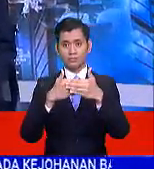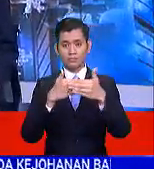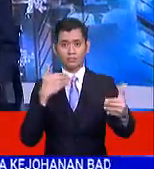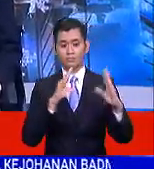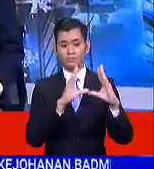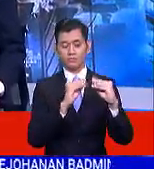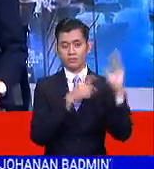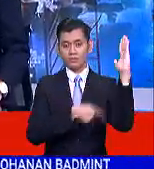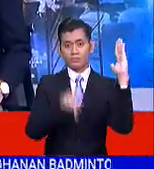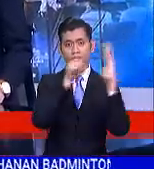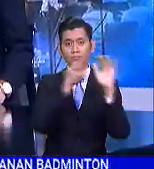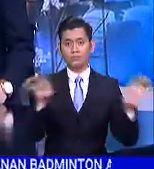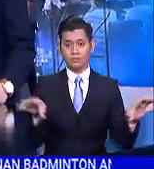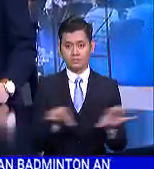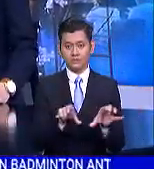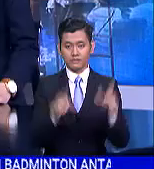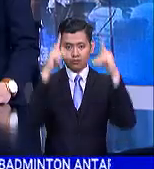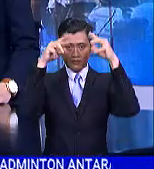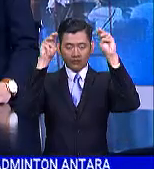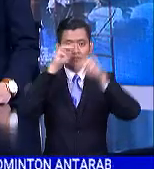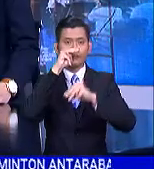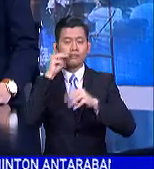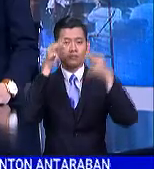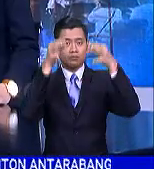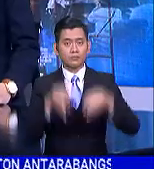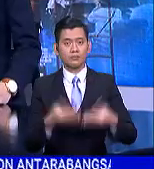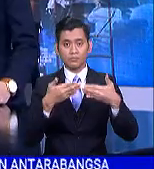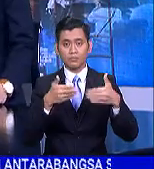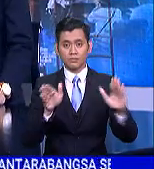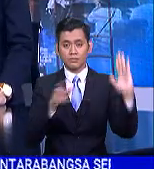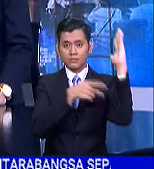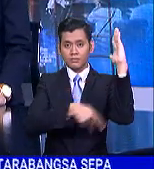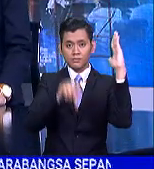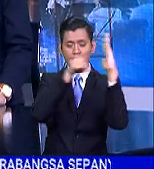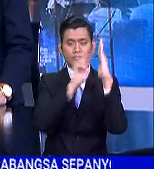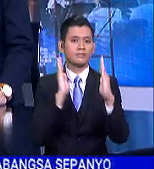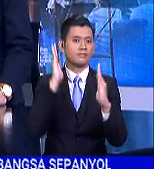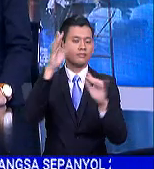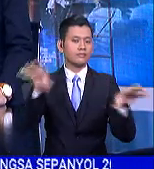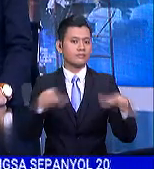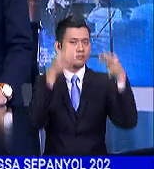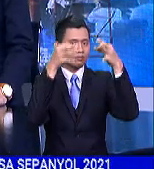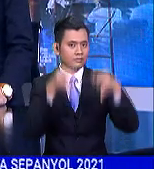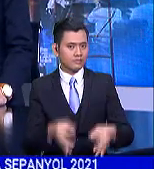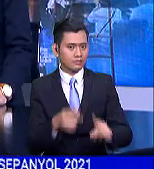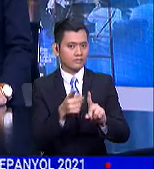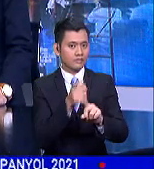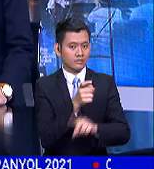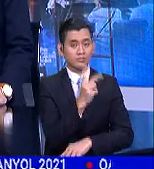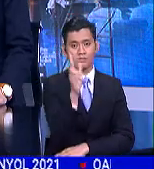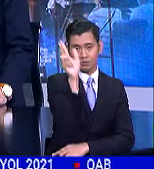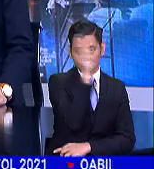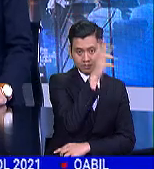Perdana Menteri Tan Sri Muhyiddin Yassin, keputusan pembukaan persidangan Parlimen akan diputuskan oleh kedua-dua pihak kerajaan